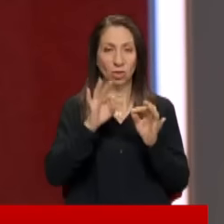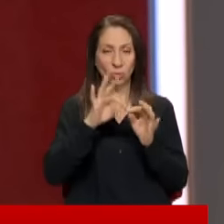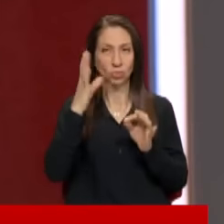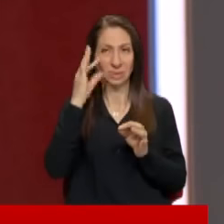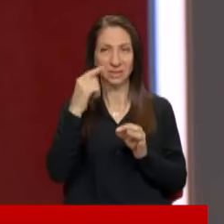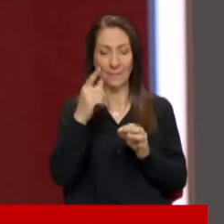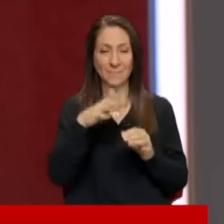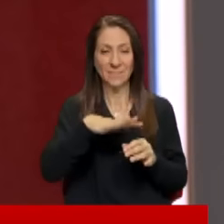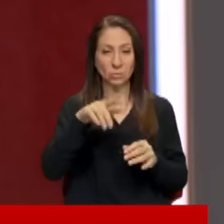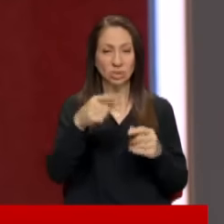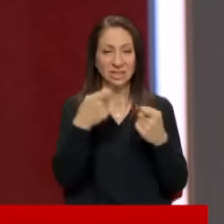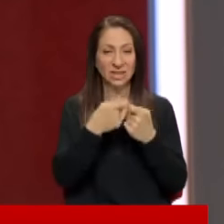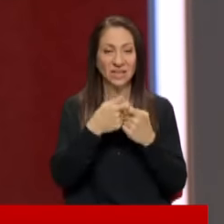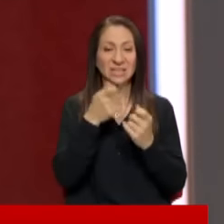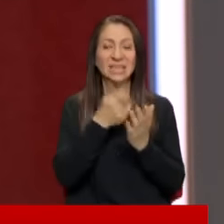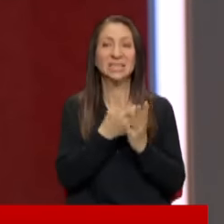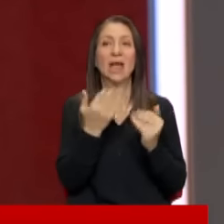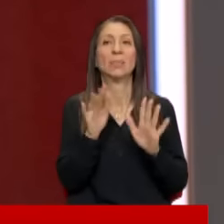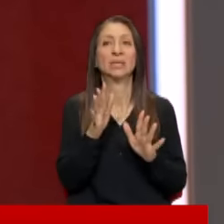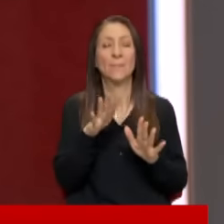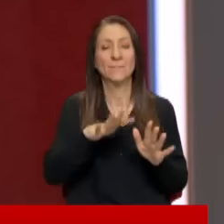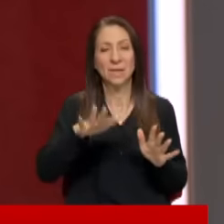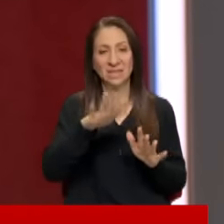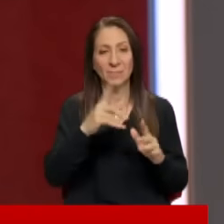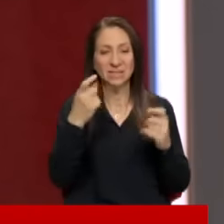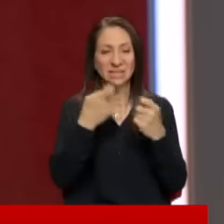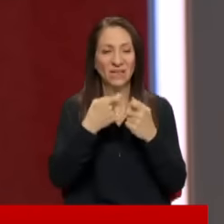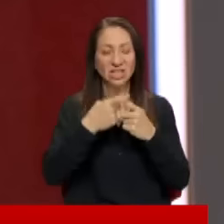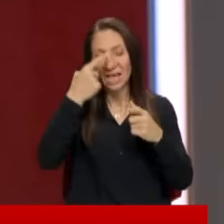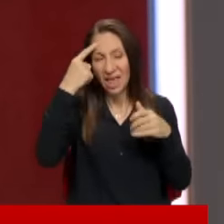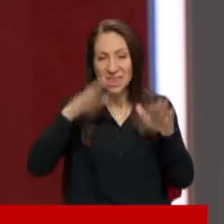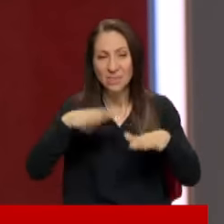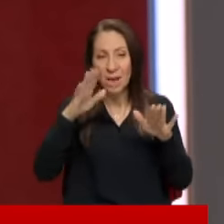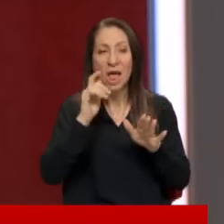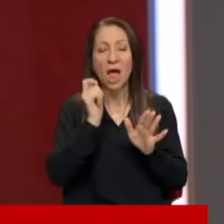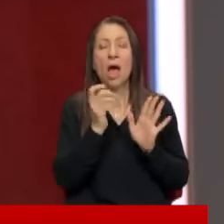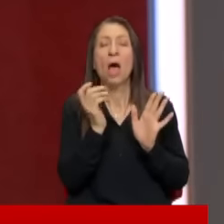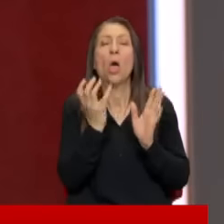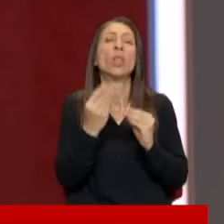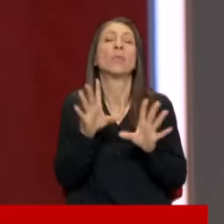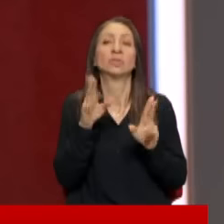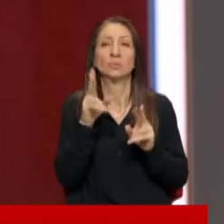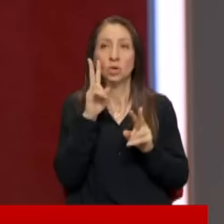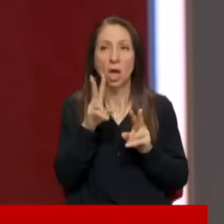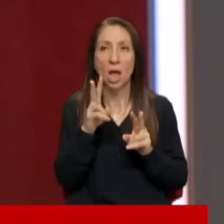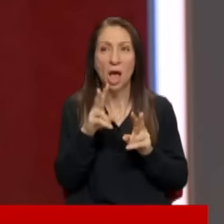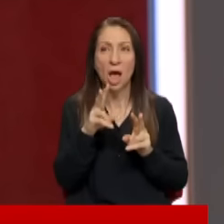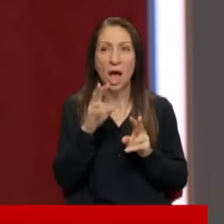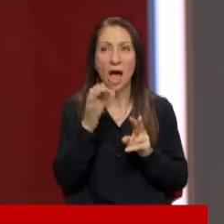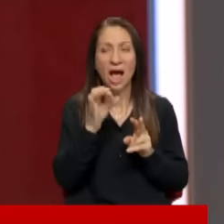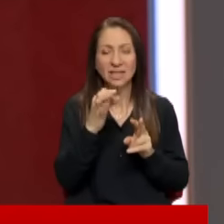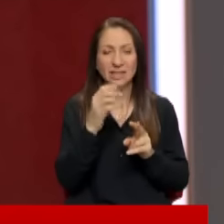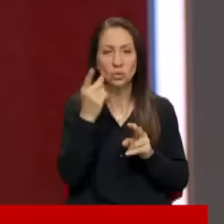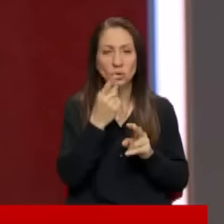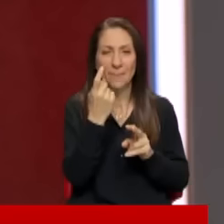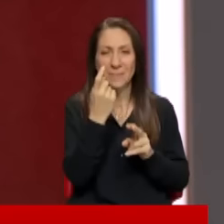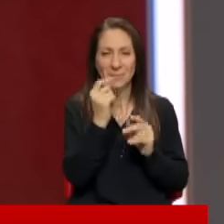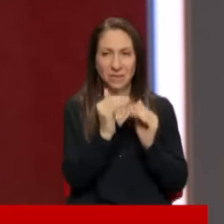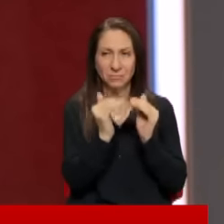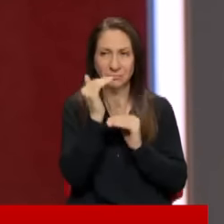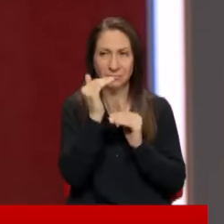der ya, piyasalar bu savaşı satın almadı. Yani piyasalar bir savaş ihtimalini satın almamış gibi görünüyor. Altın ons fiyatında sadece %1'lik